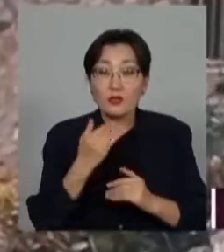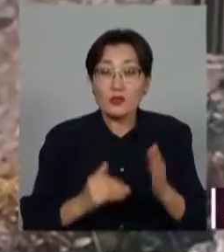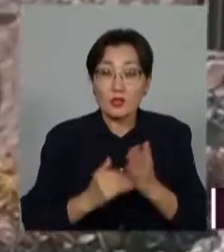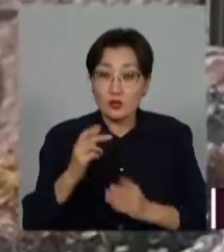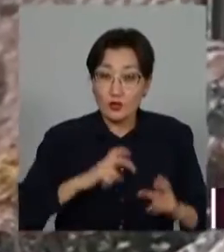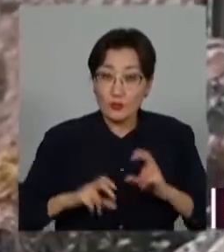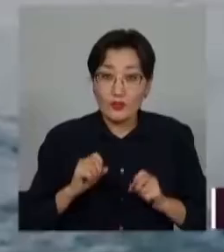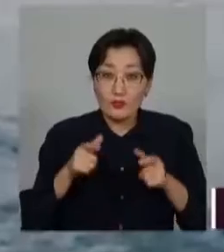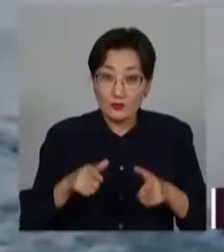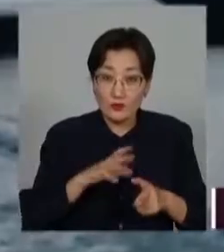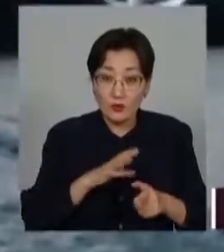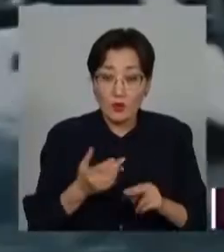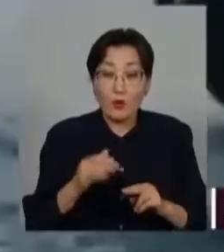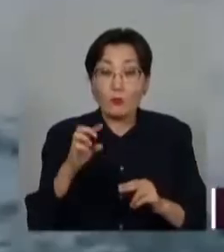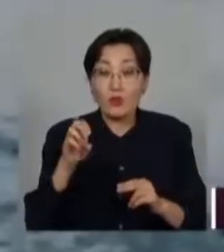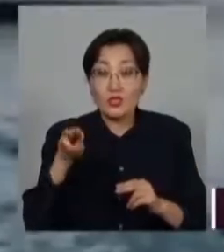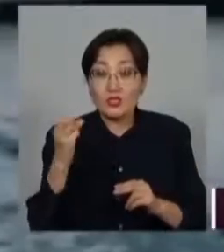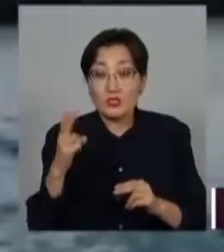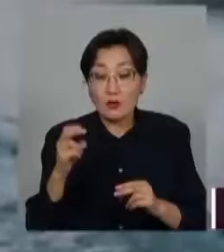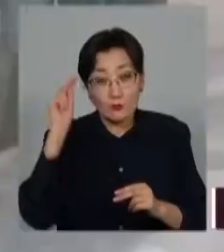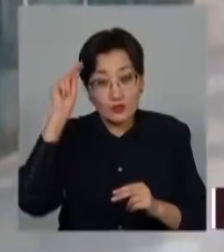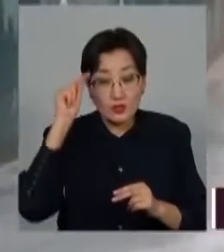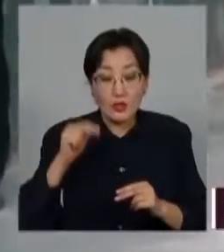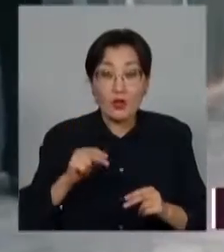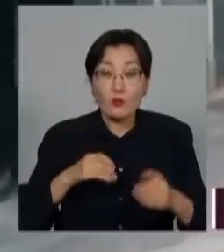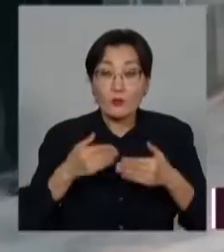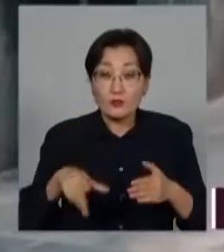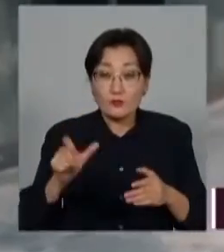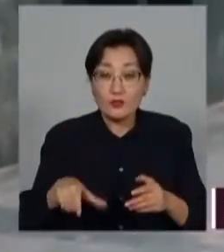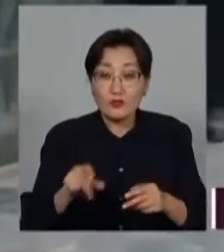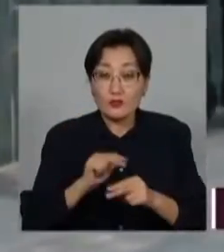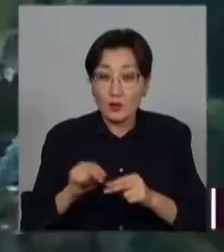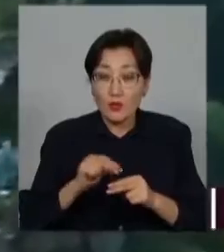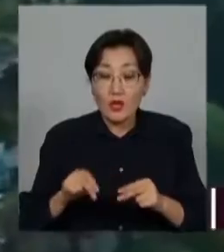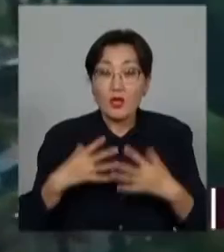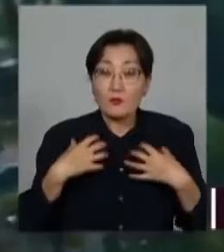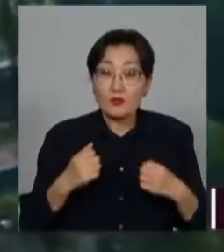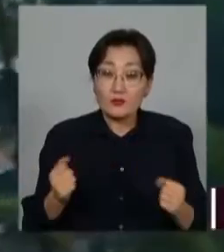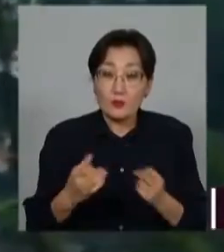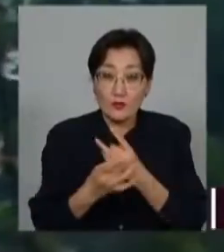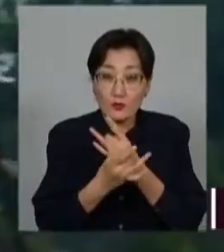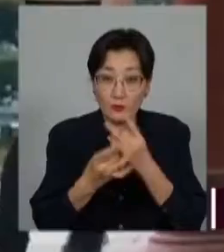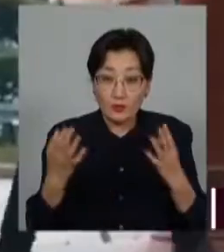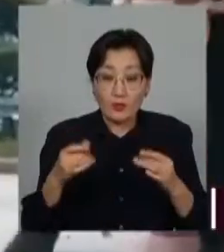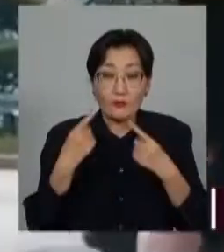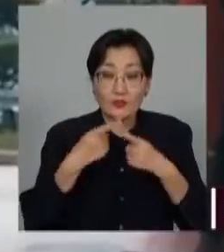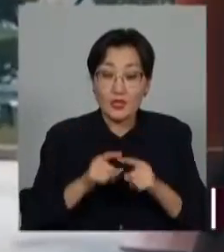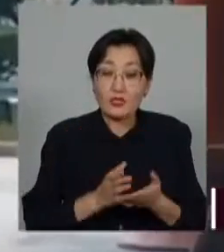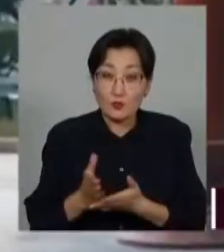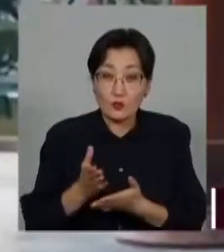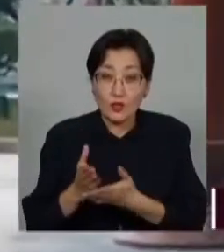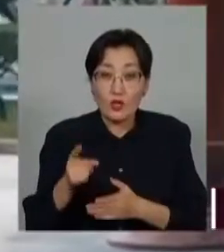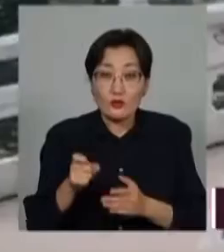оқу орындарына жіберілді. Бүгінде болашақ стипендиясымен оқып келген түлектер білім беру, денсаулық сақтау, мәдениет, ғылым және техника